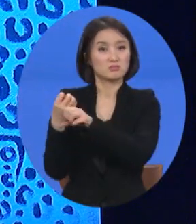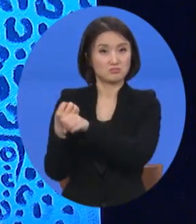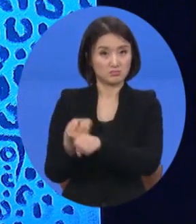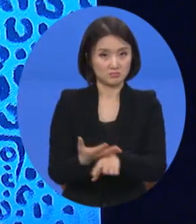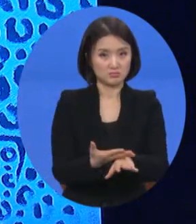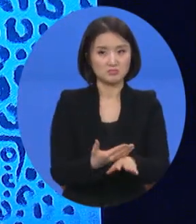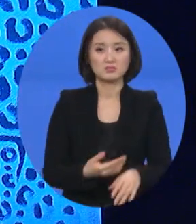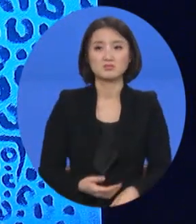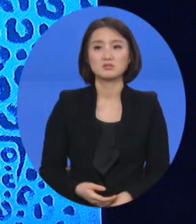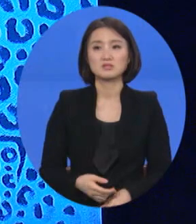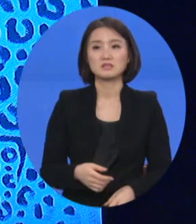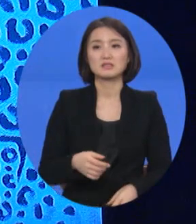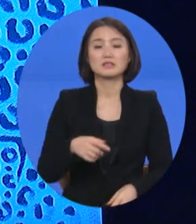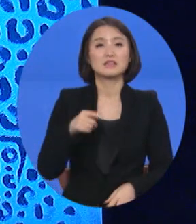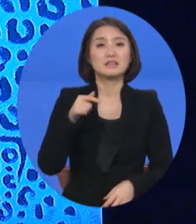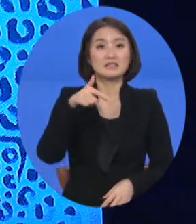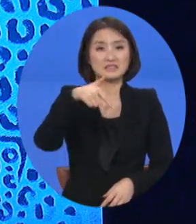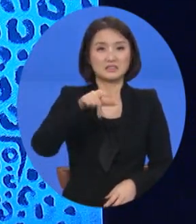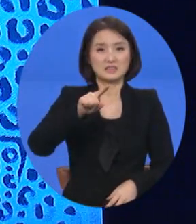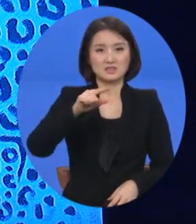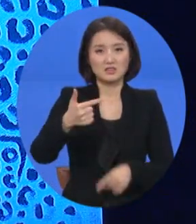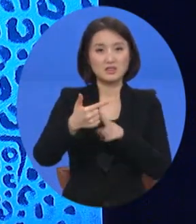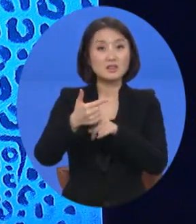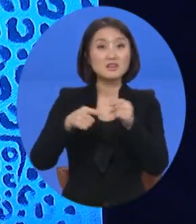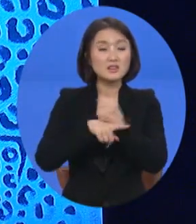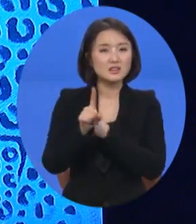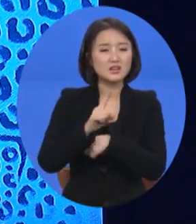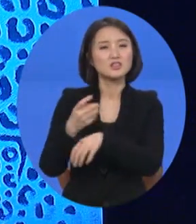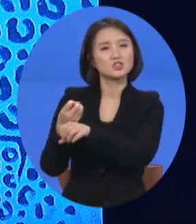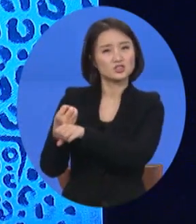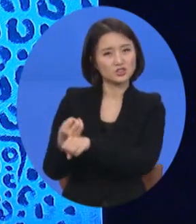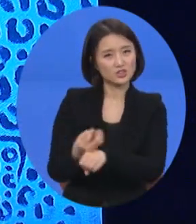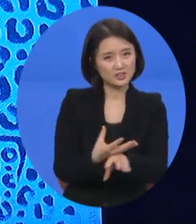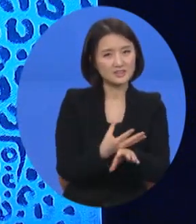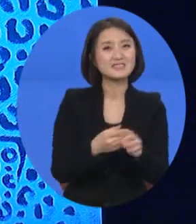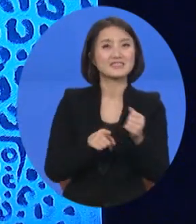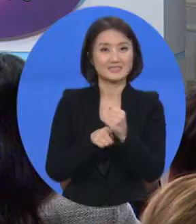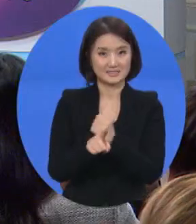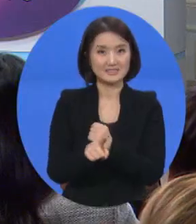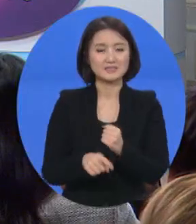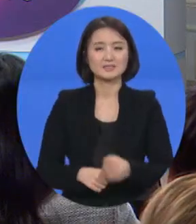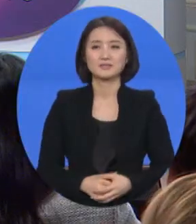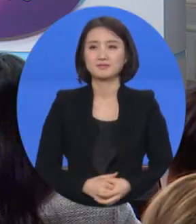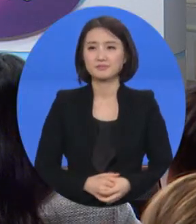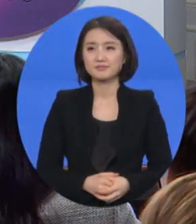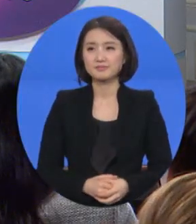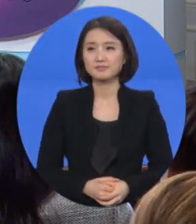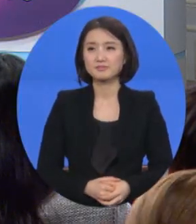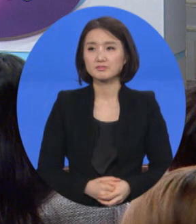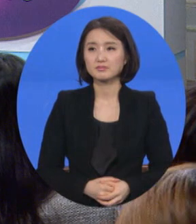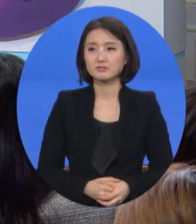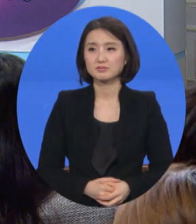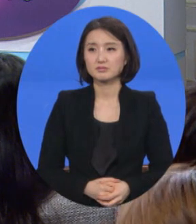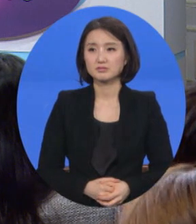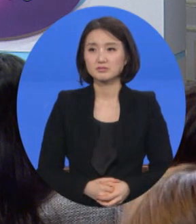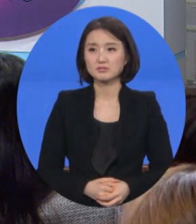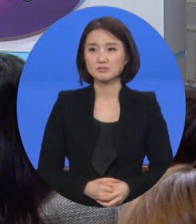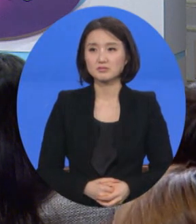하면 김홍도가 그렸다고 전해지는 작품이다 이런 뜻으로 이해를 하시면 되겠습니다 이 그림은